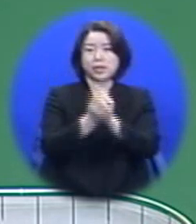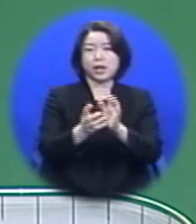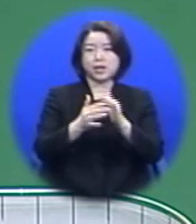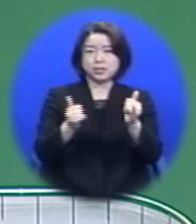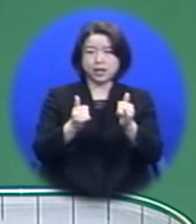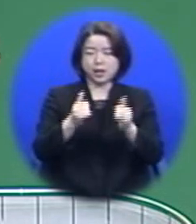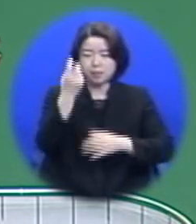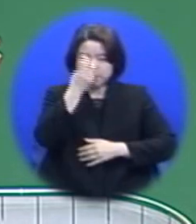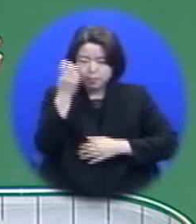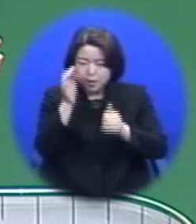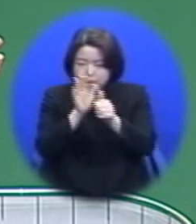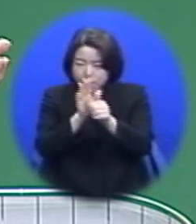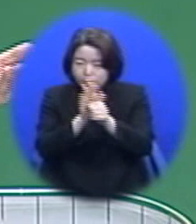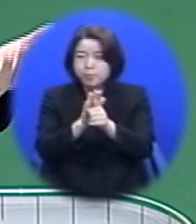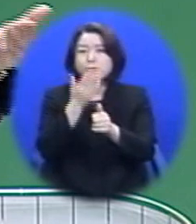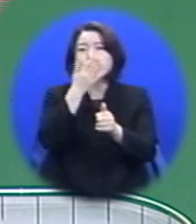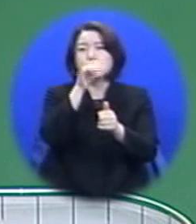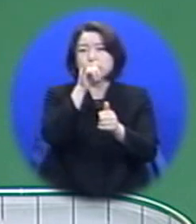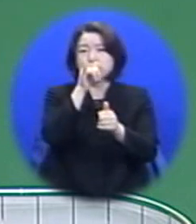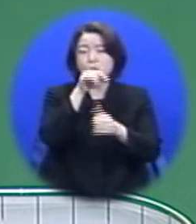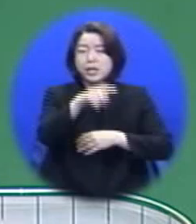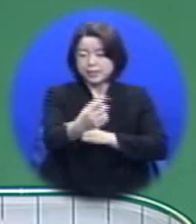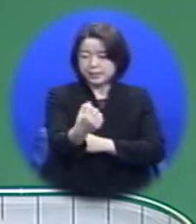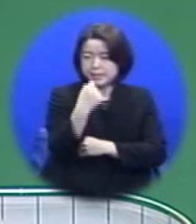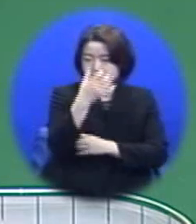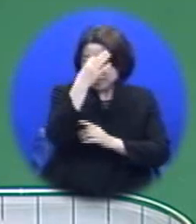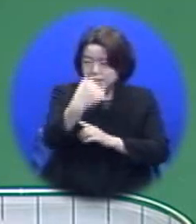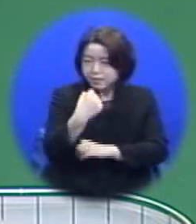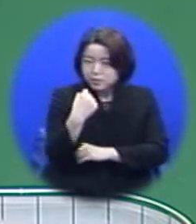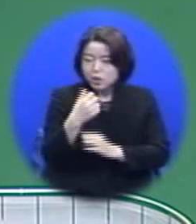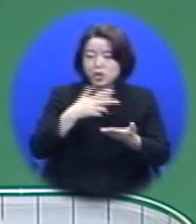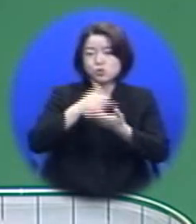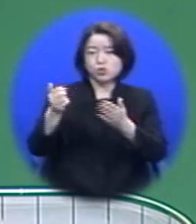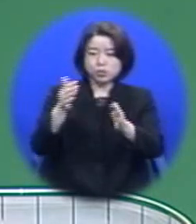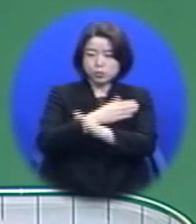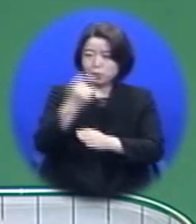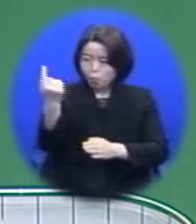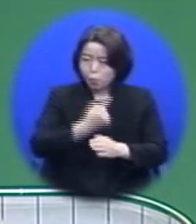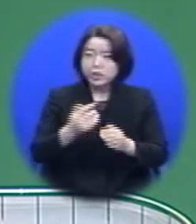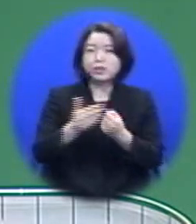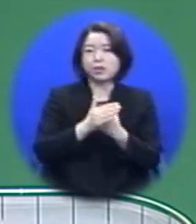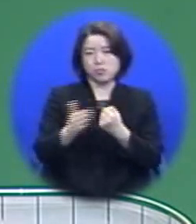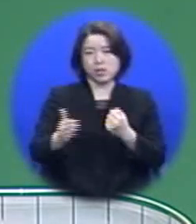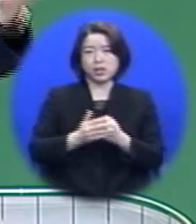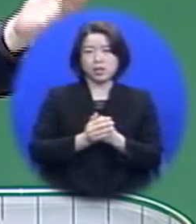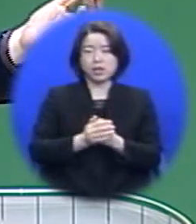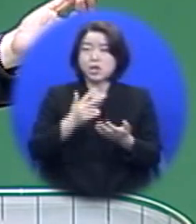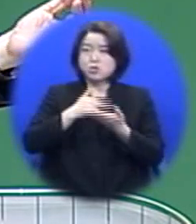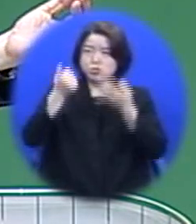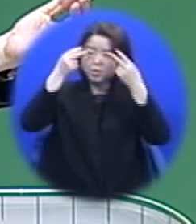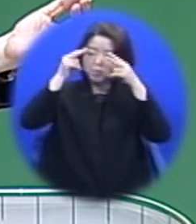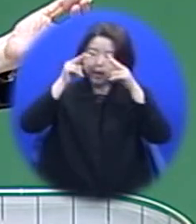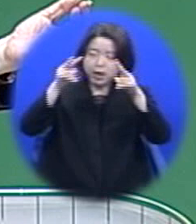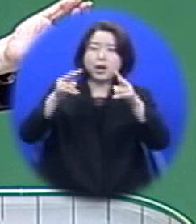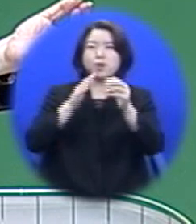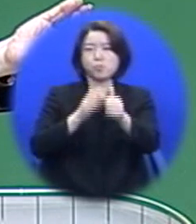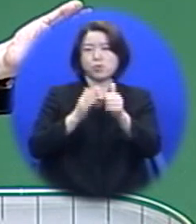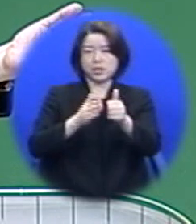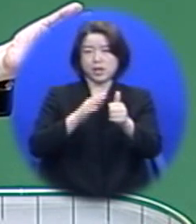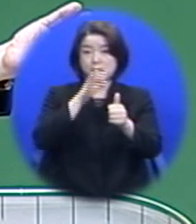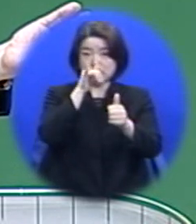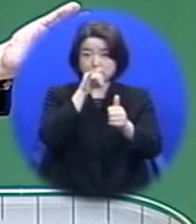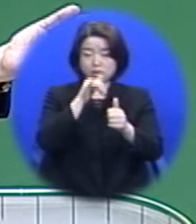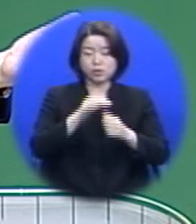돌보게 됩니다 그 힘과 능력이 주님으로부터 오기 때문에 아멘 주님을 바라보자고 하는